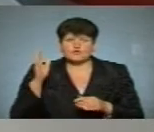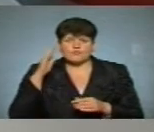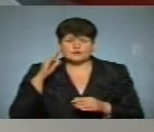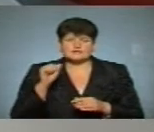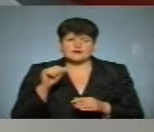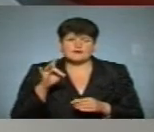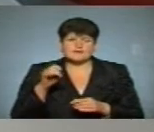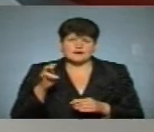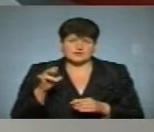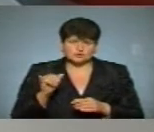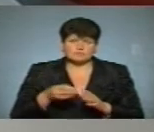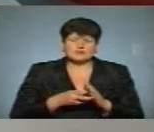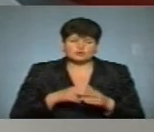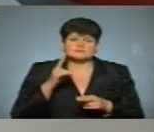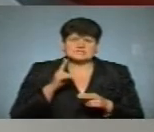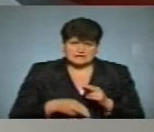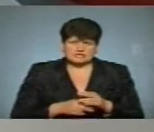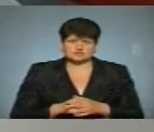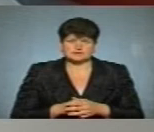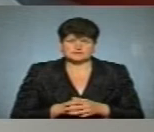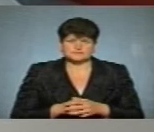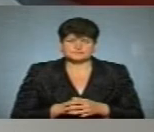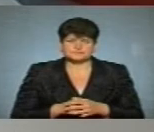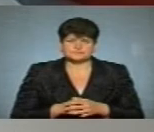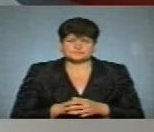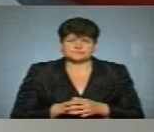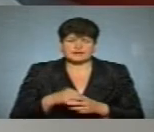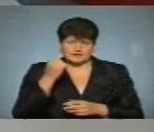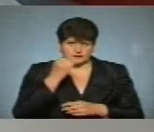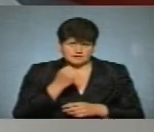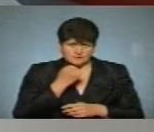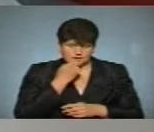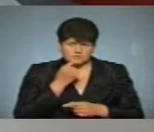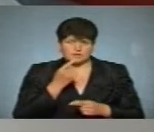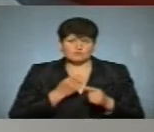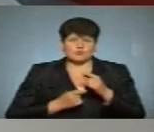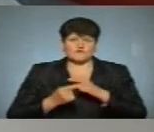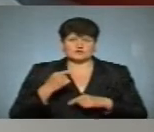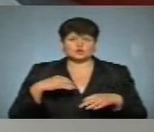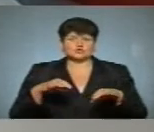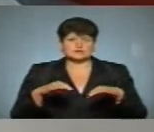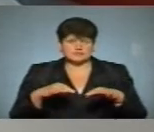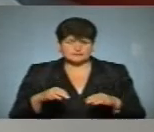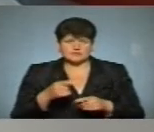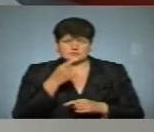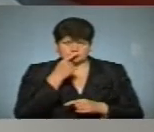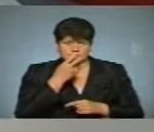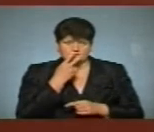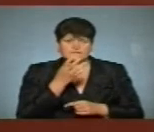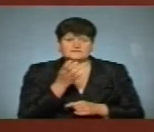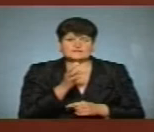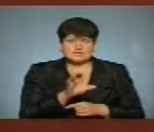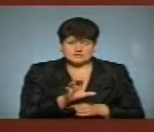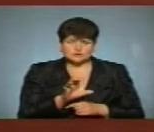році ми плануємо закінчити все-таки. Зрозуміло. Дякую. А ми повернемося наразі до транспорту. Щойно переглядали відеоматеріал.